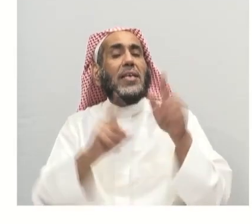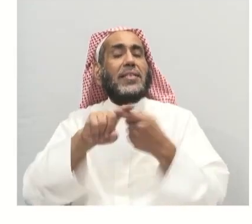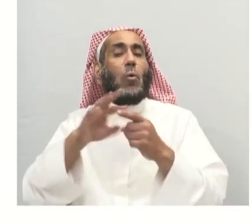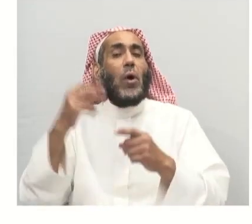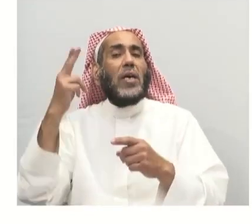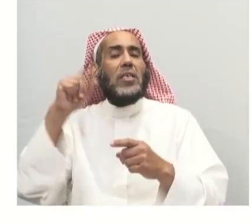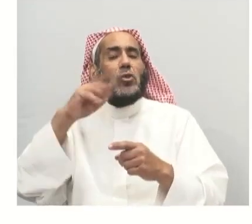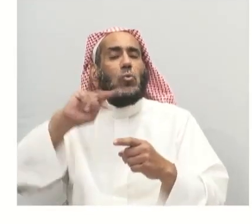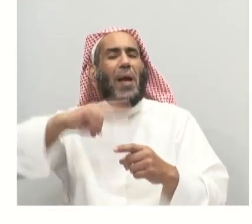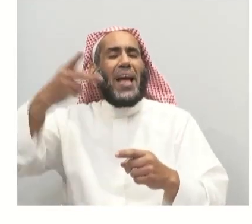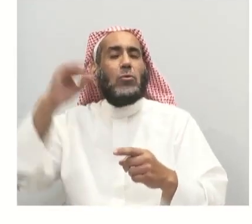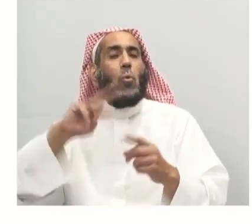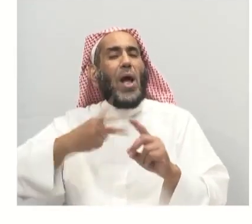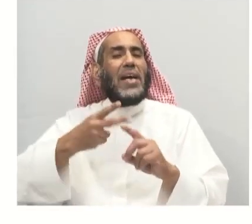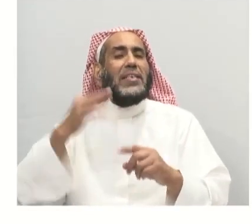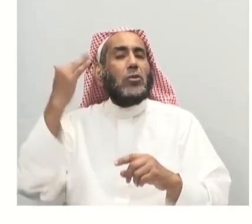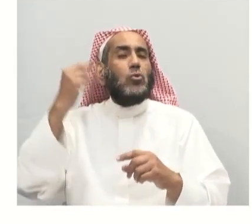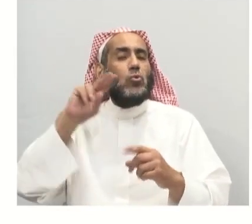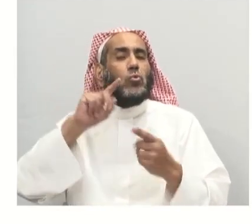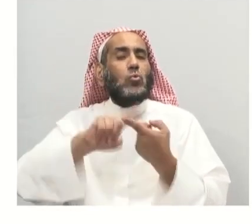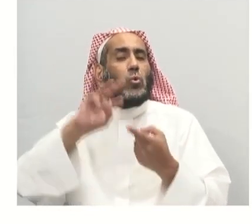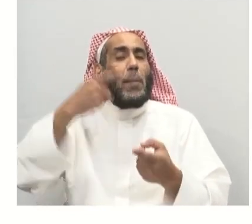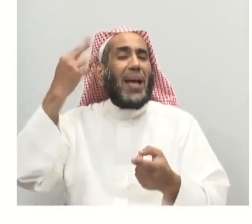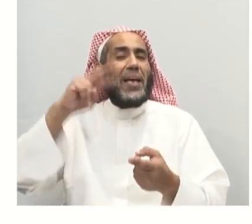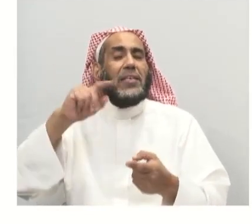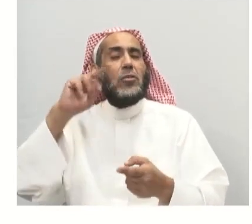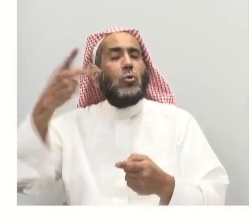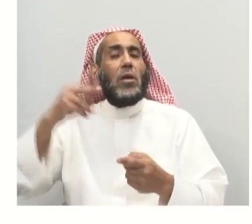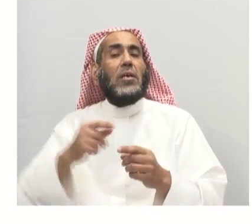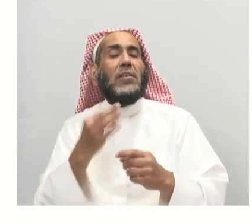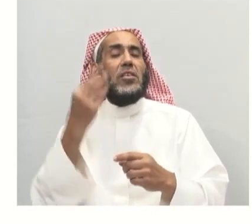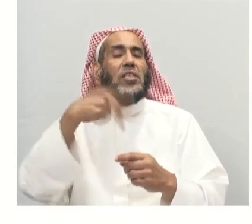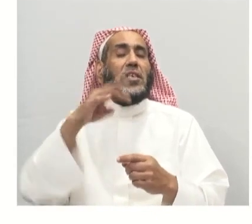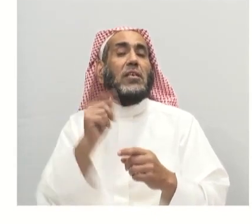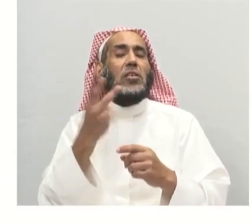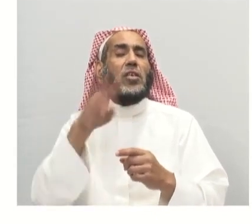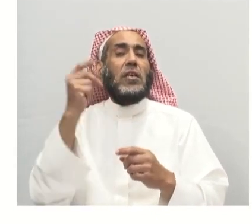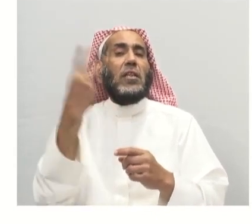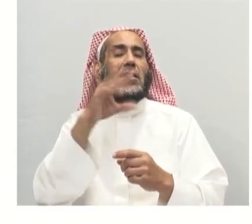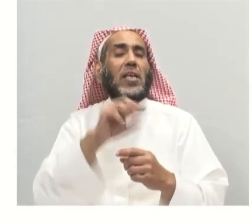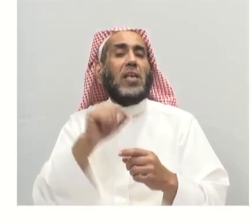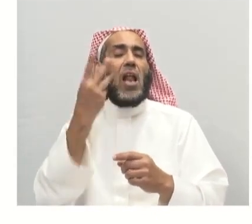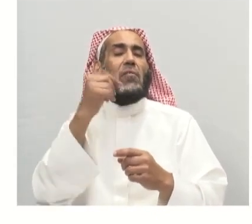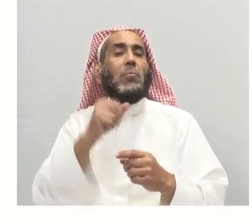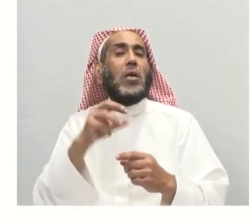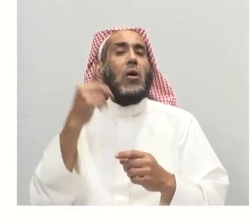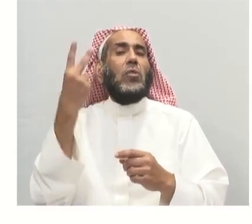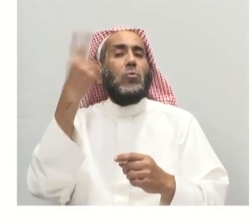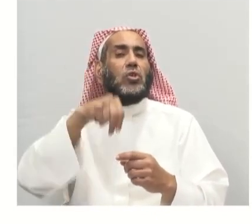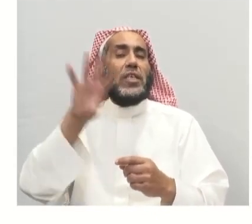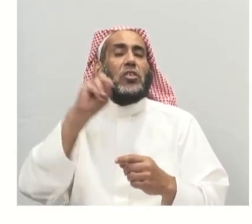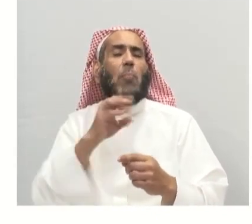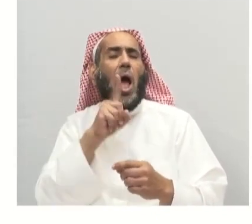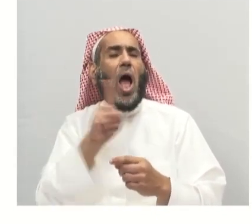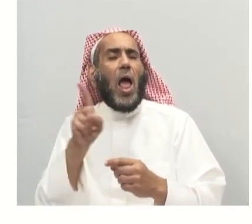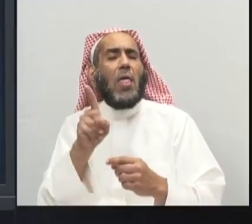سعوديه والسعوديه بغير سعودي الصادر في 20/12 1422 للهجره فاذا